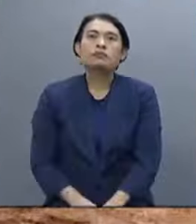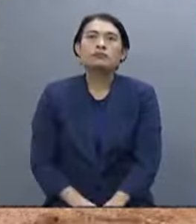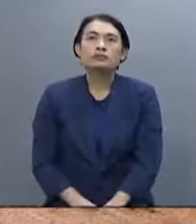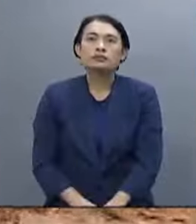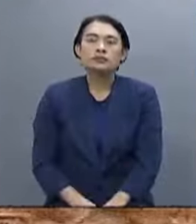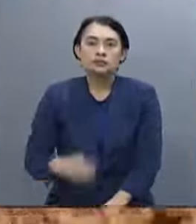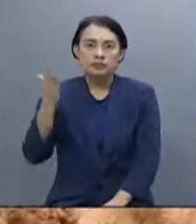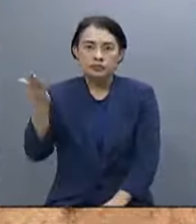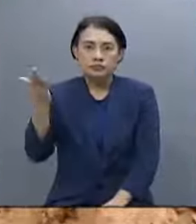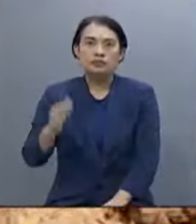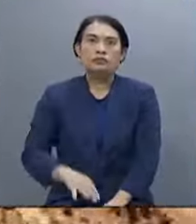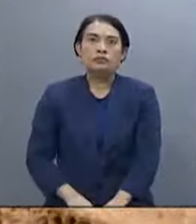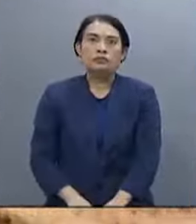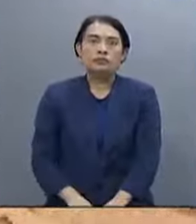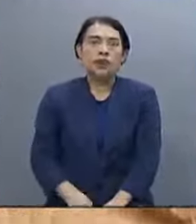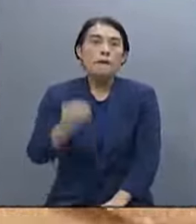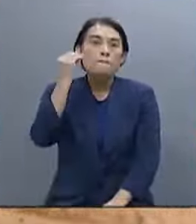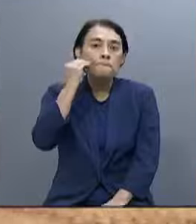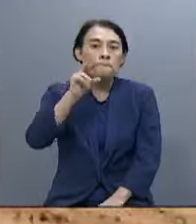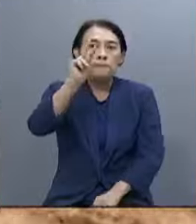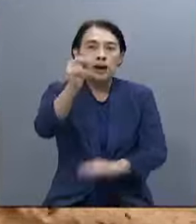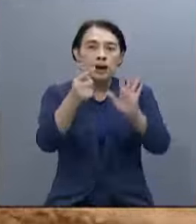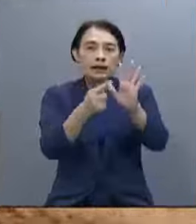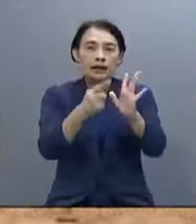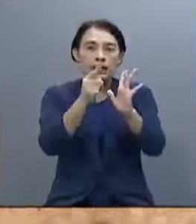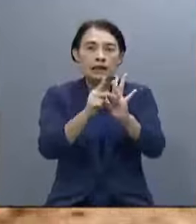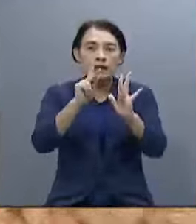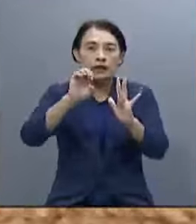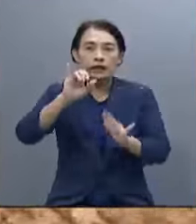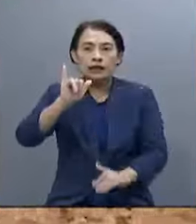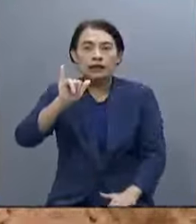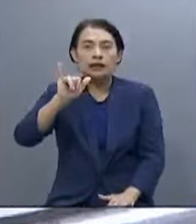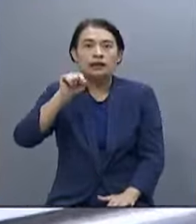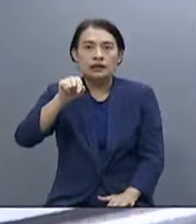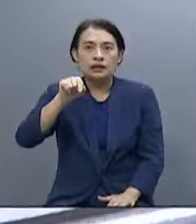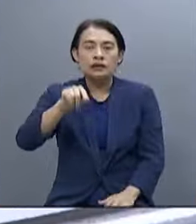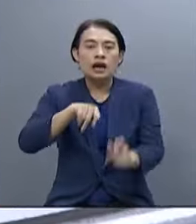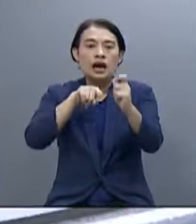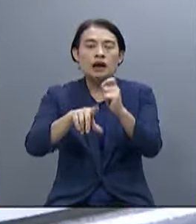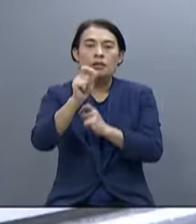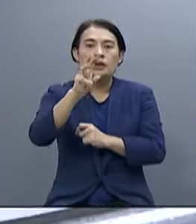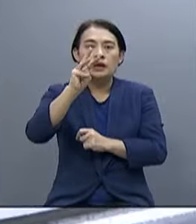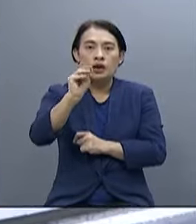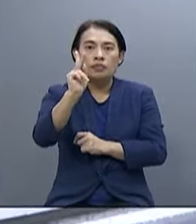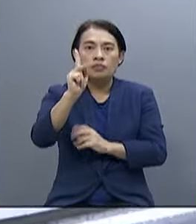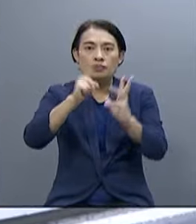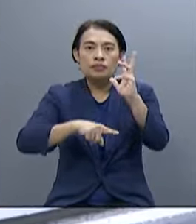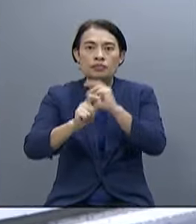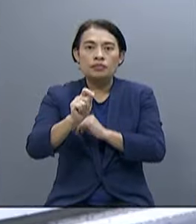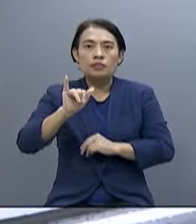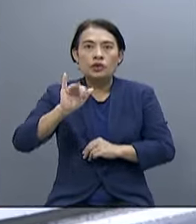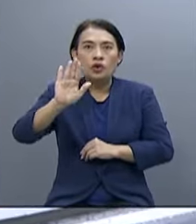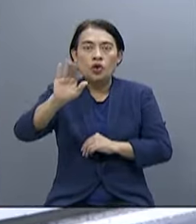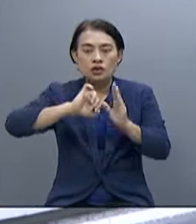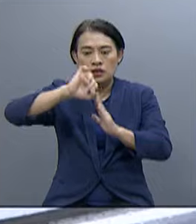นี่เป็นเส้นทางบ้านนาเกียนไปอำเภออมก๋อยของเชียงใหม่นะคะชาวบ้านเขาใช้เดินทางไป